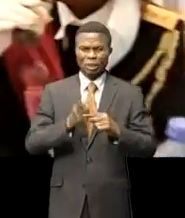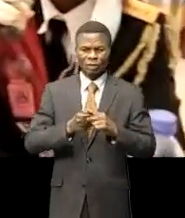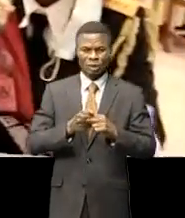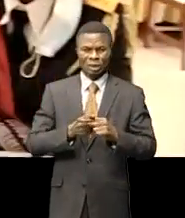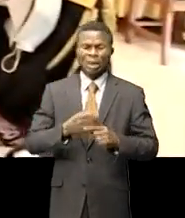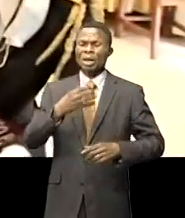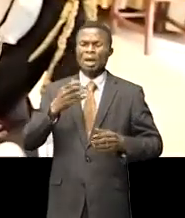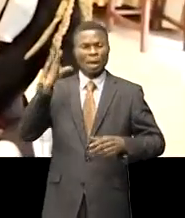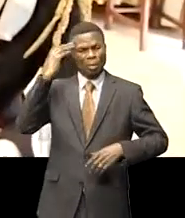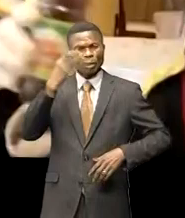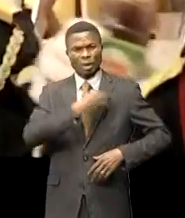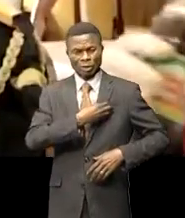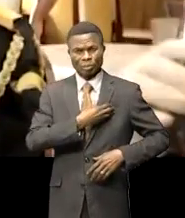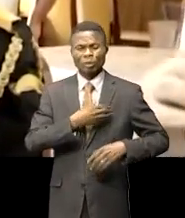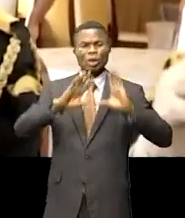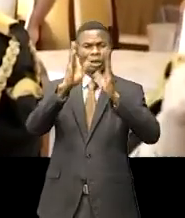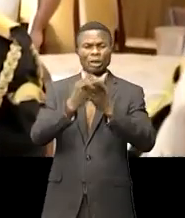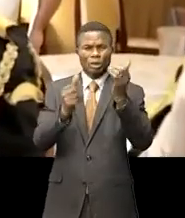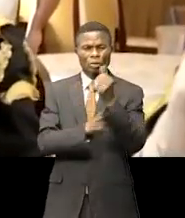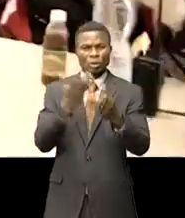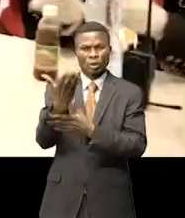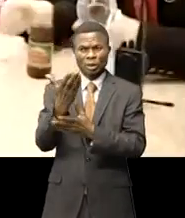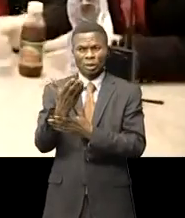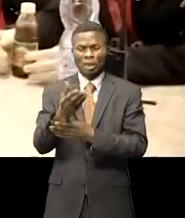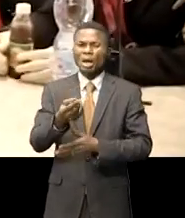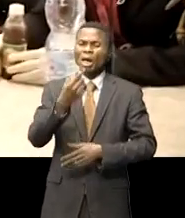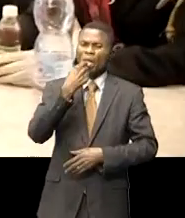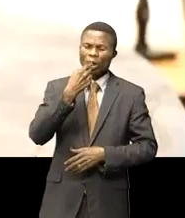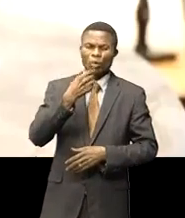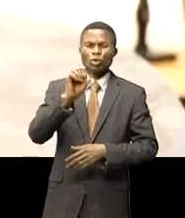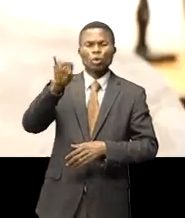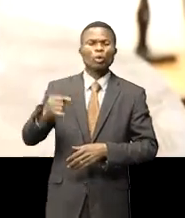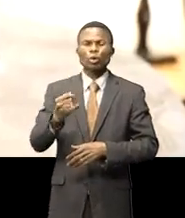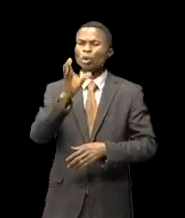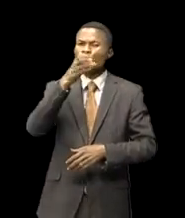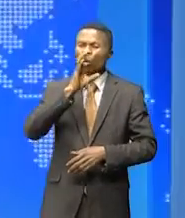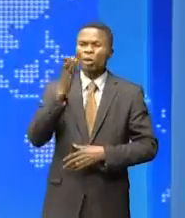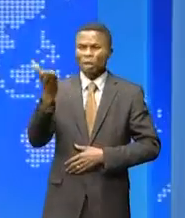Avant de quitter le lieu, l'assistance a été conviée à déguster le jus Super Kabuchungu.